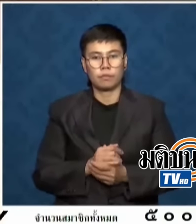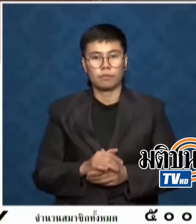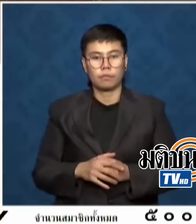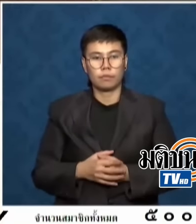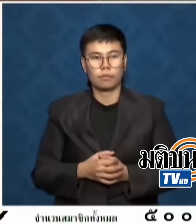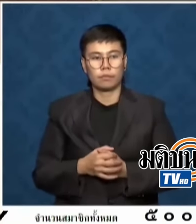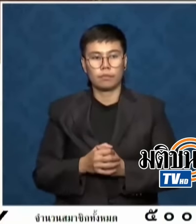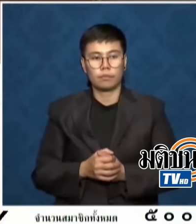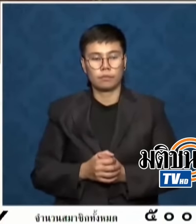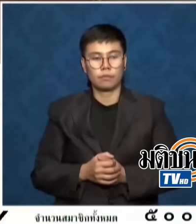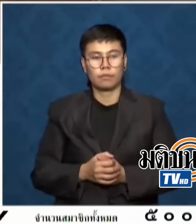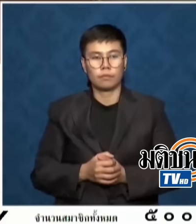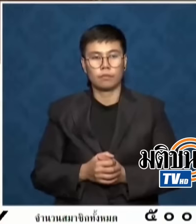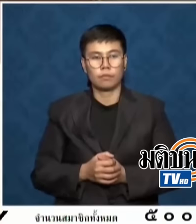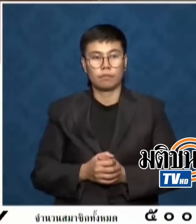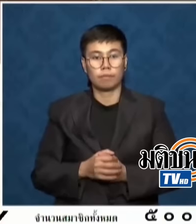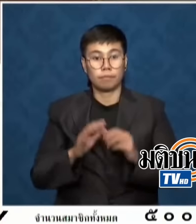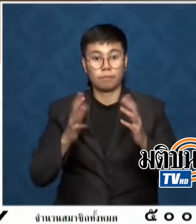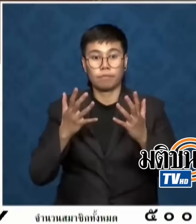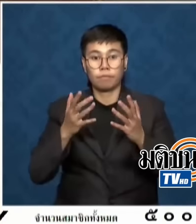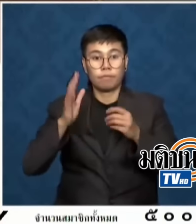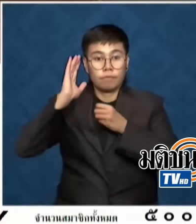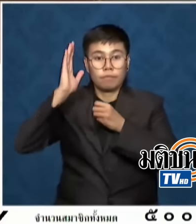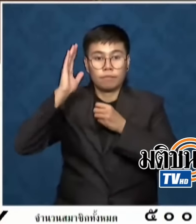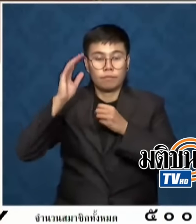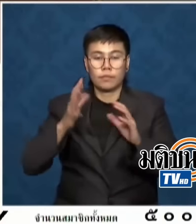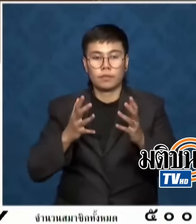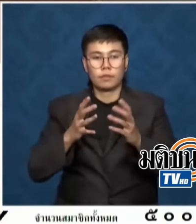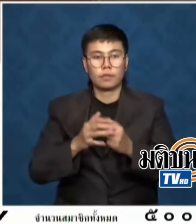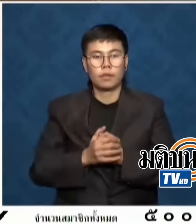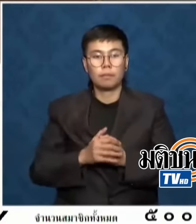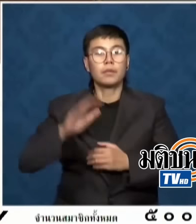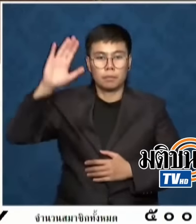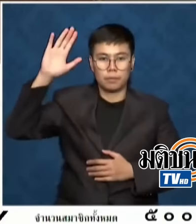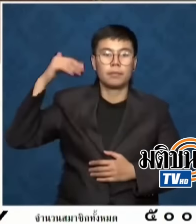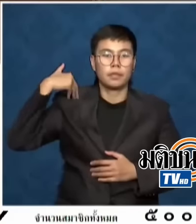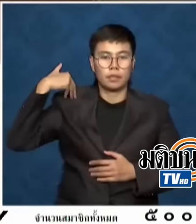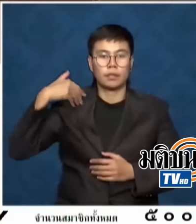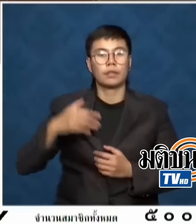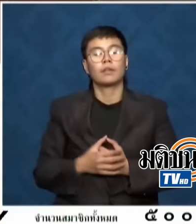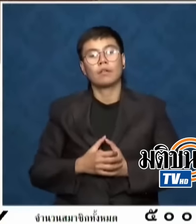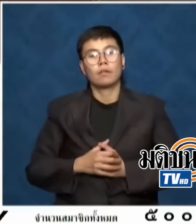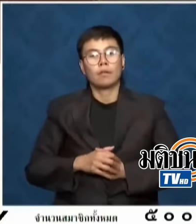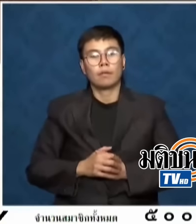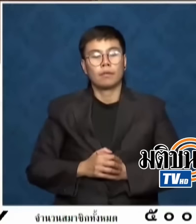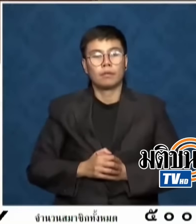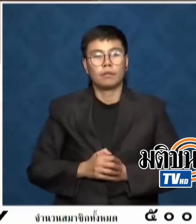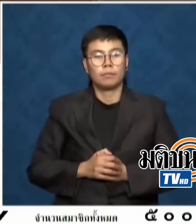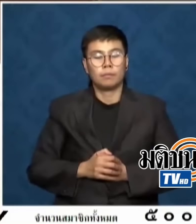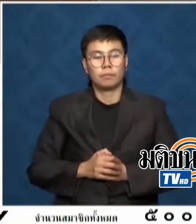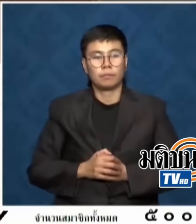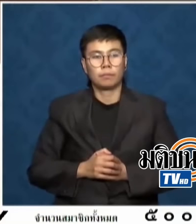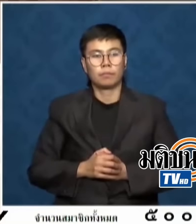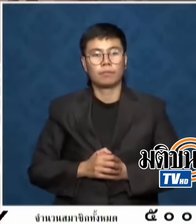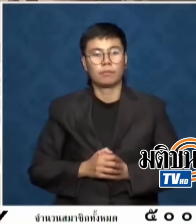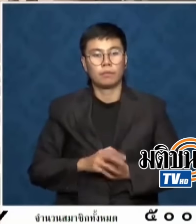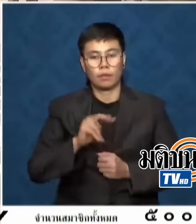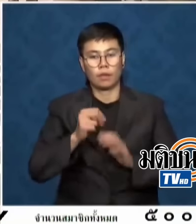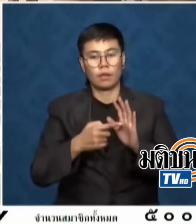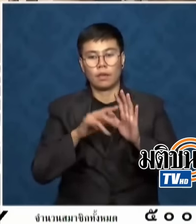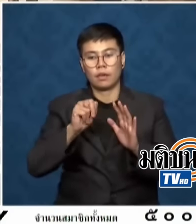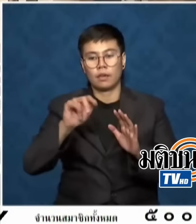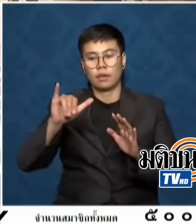โอเค ไม่มีผู้อภิปรายนะครับ มีค่ะ กันครับ นายนาสุภา